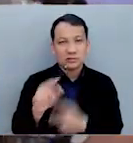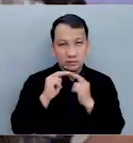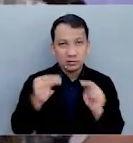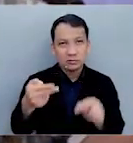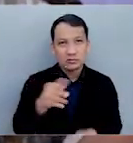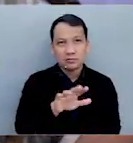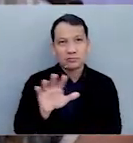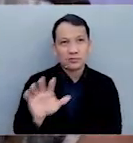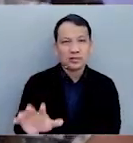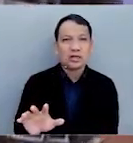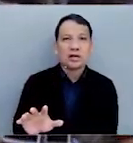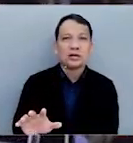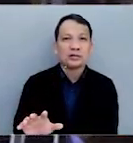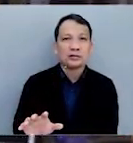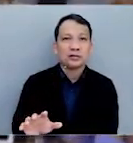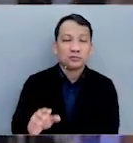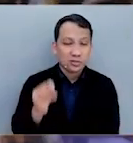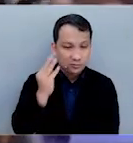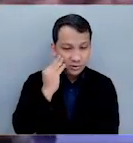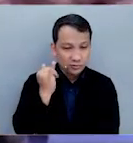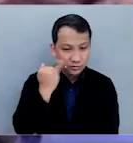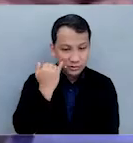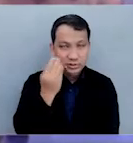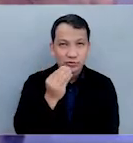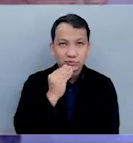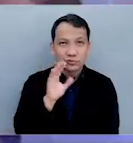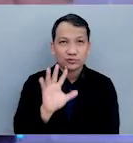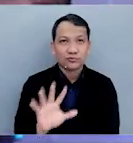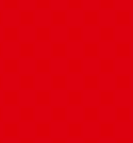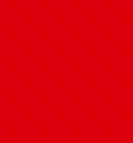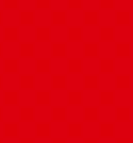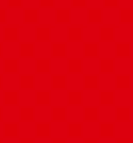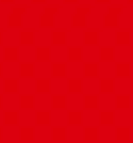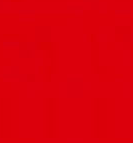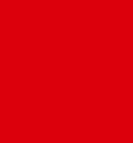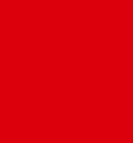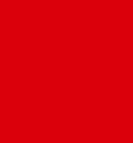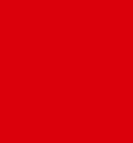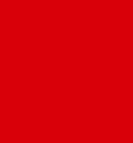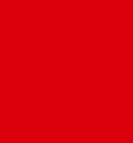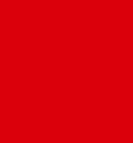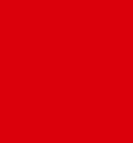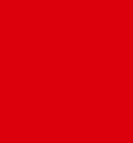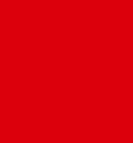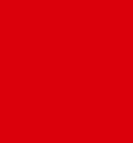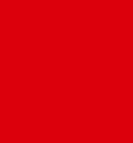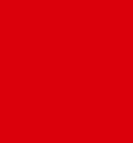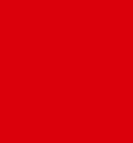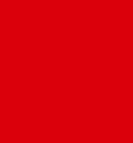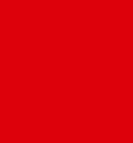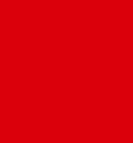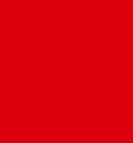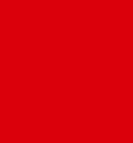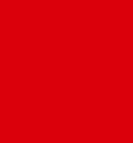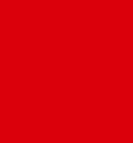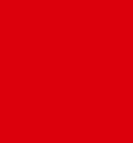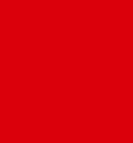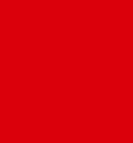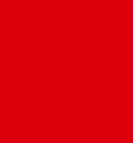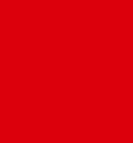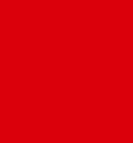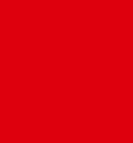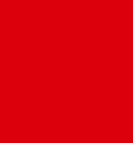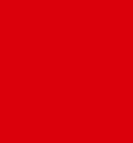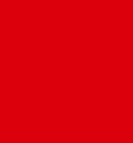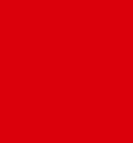mula sa Frontline, MJ Marfori, News 5. Mga kapatid, Cheryl Cosin po, huwag maging